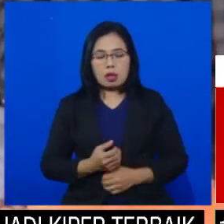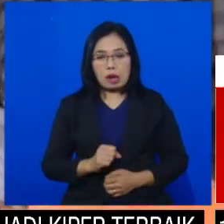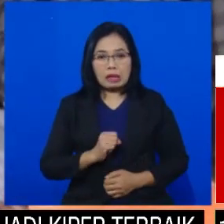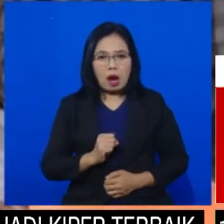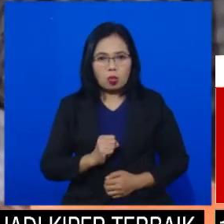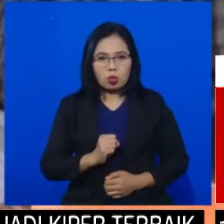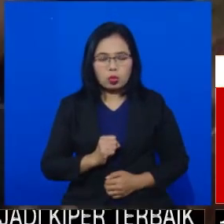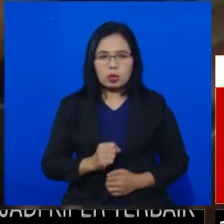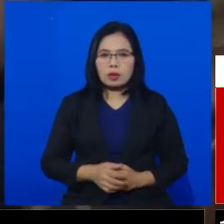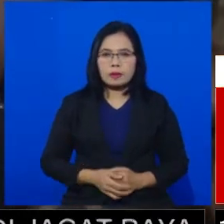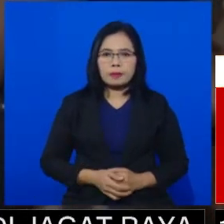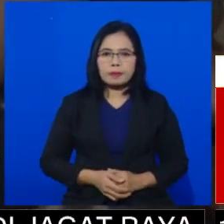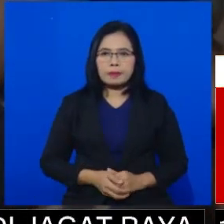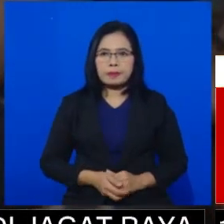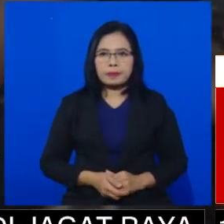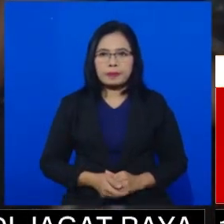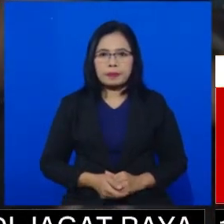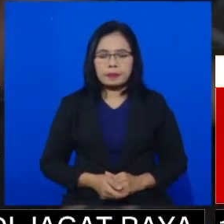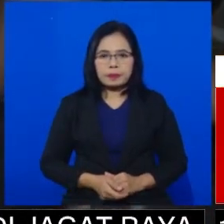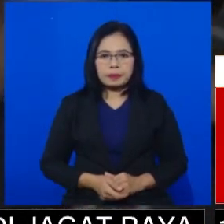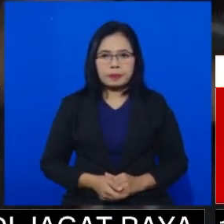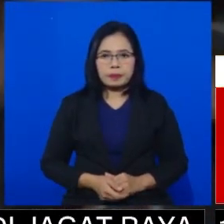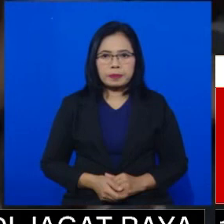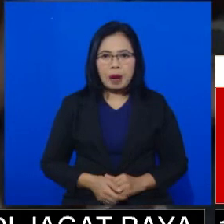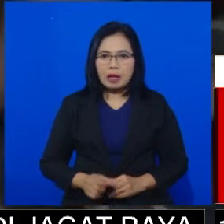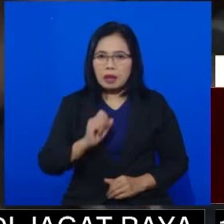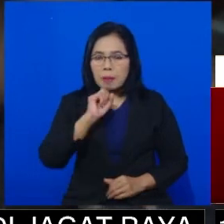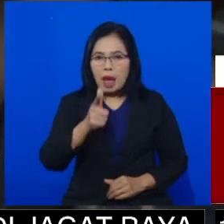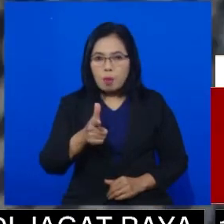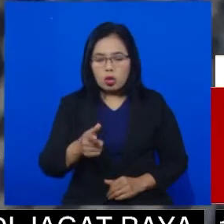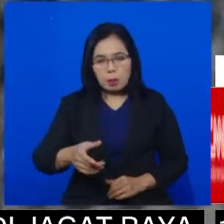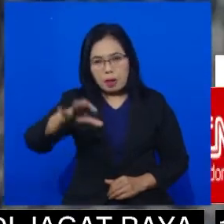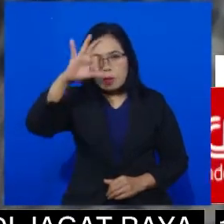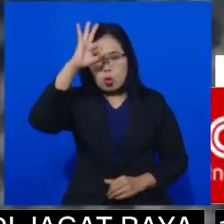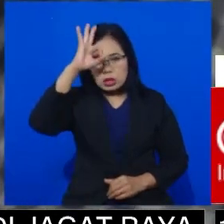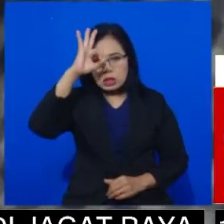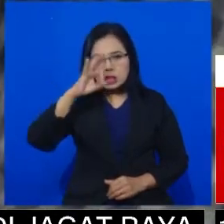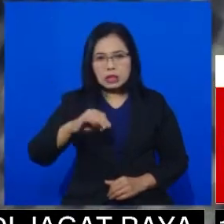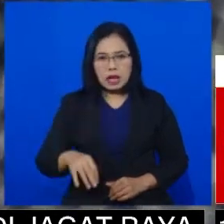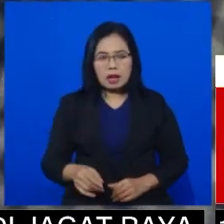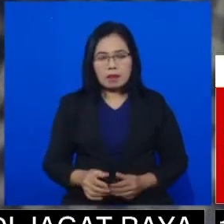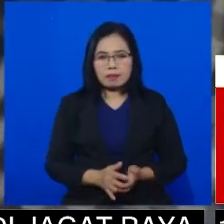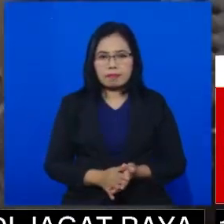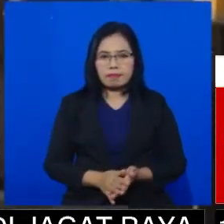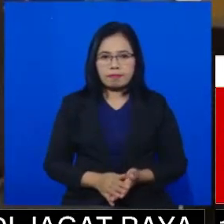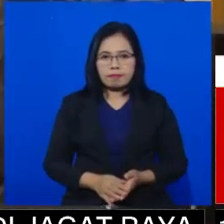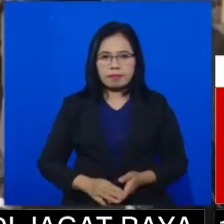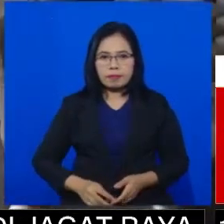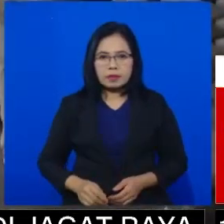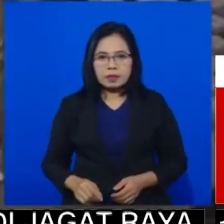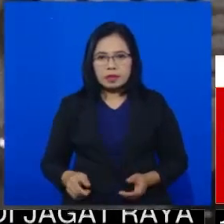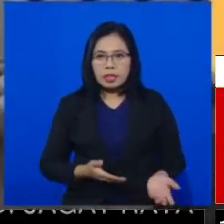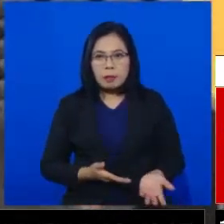polisi akhirnya mengamankan Abdul Bahri ke Mapolsek dan menampungnya sementara di kantor desa setempat dengan penjagaan